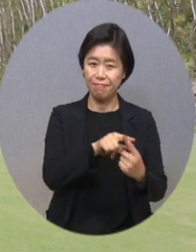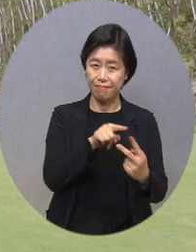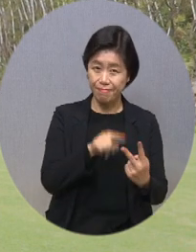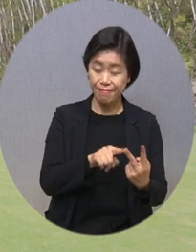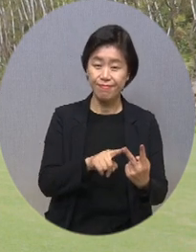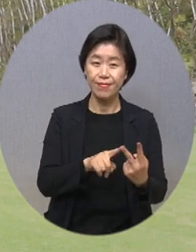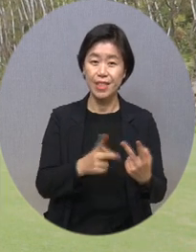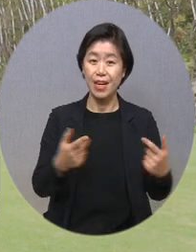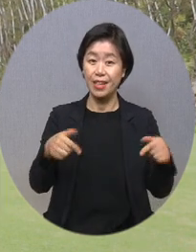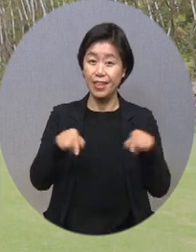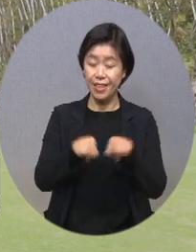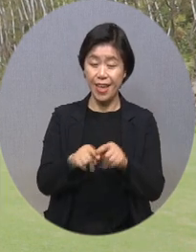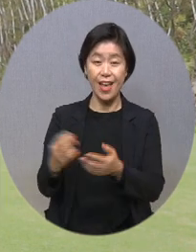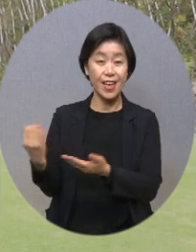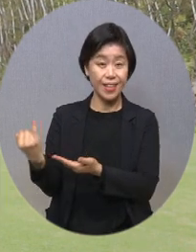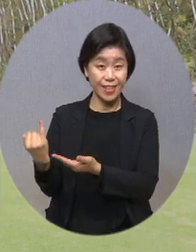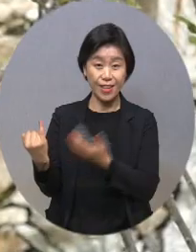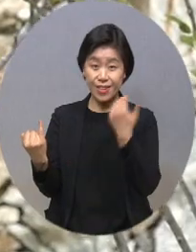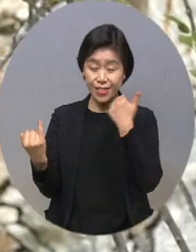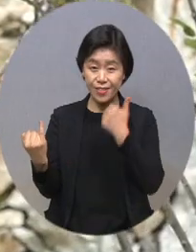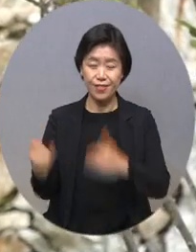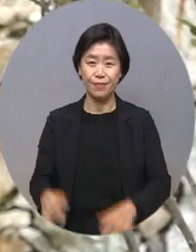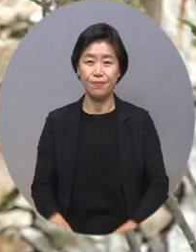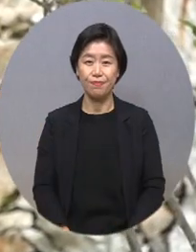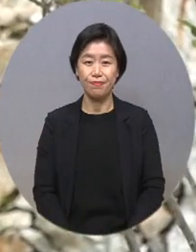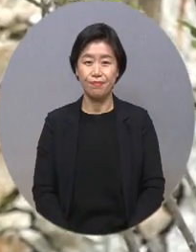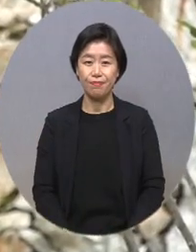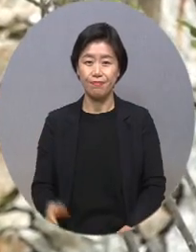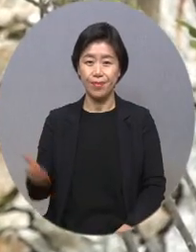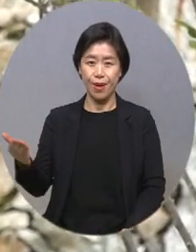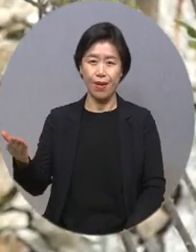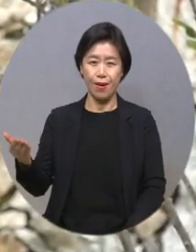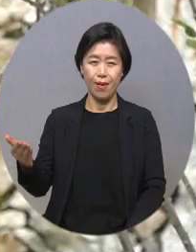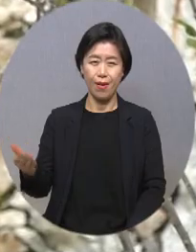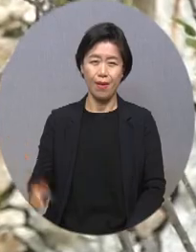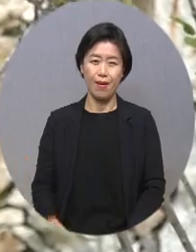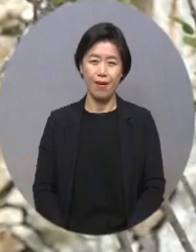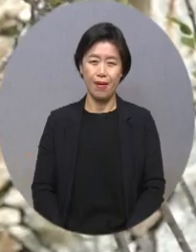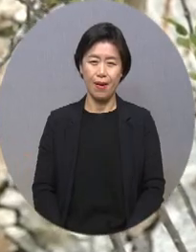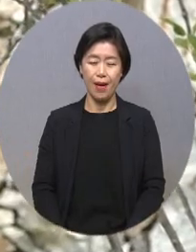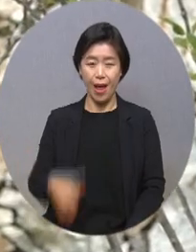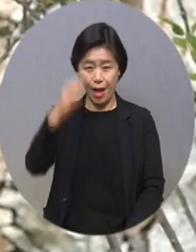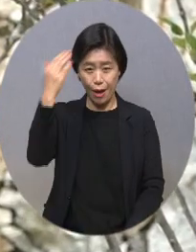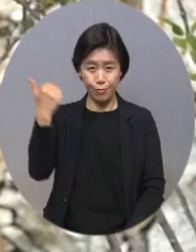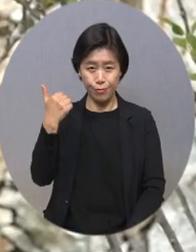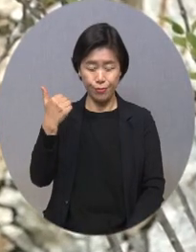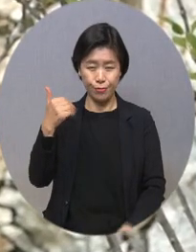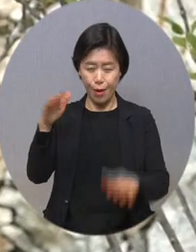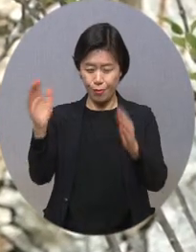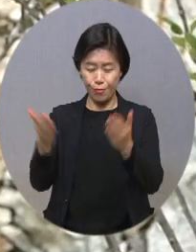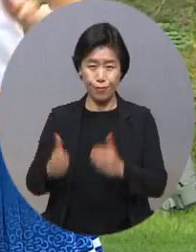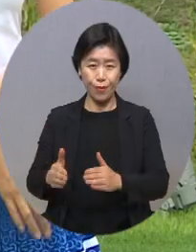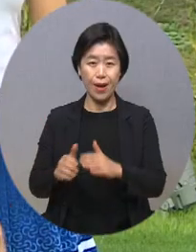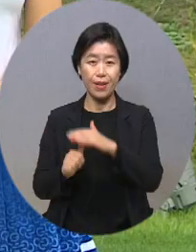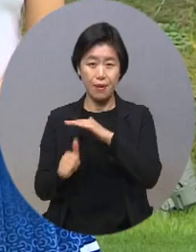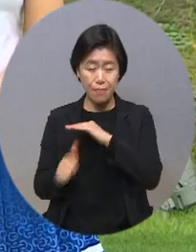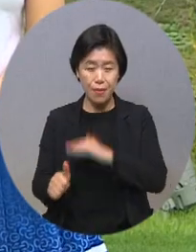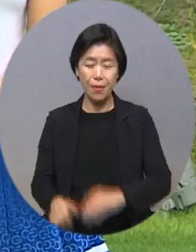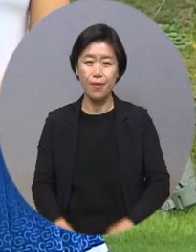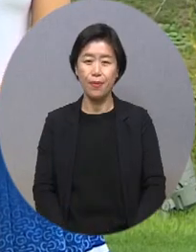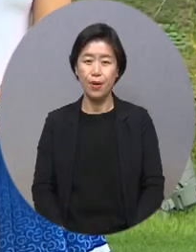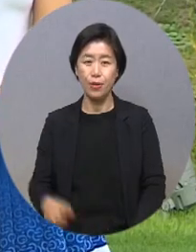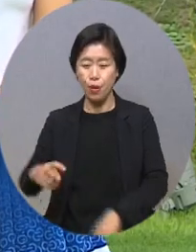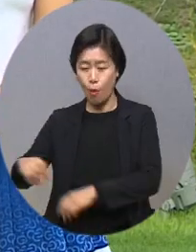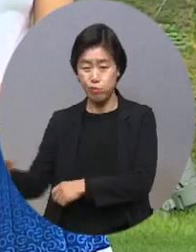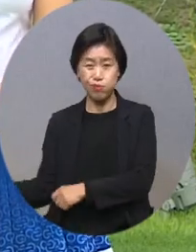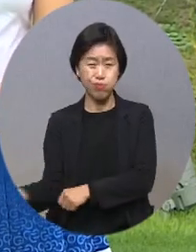조영훈님과 같이 출연하실 여자분. 미스코리아 뉴욕 출신의 아주 몸매도 예쁘고 드라이버